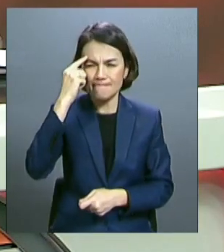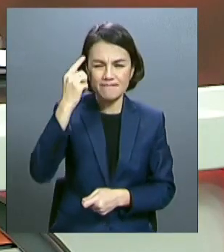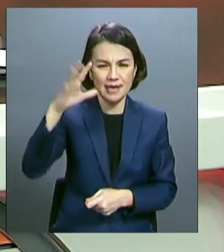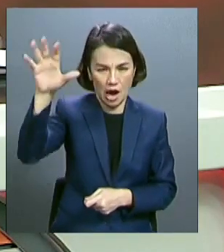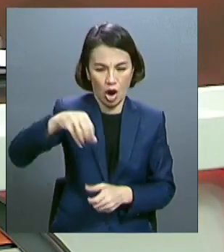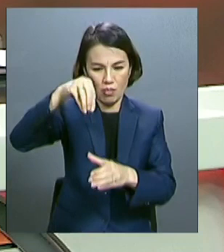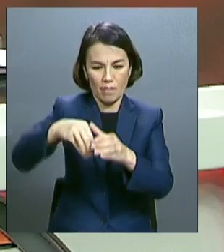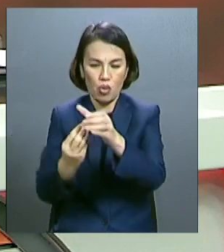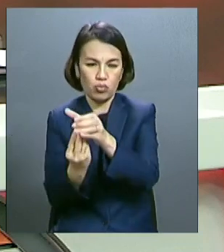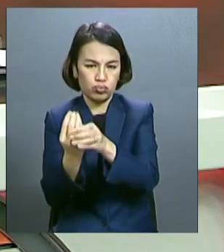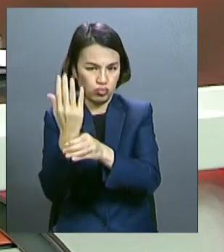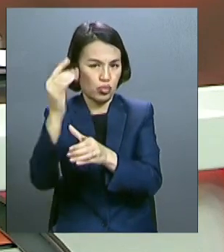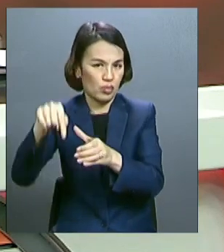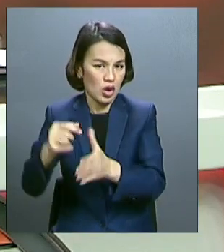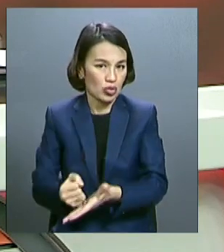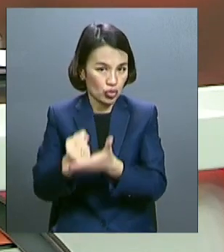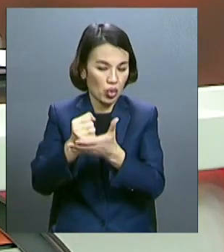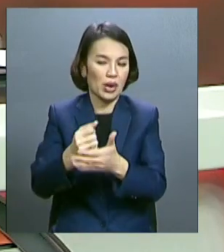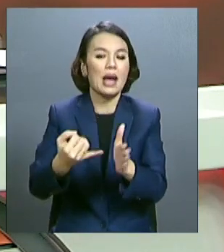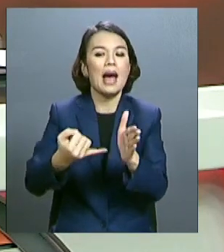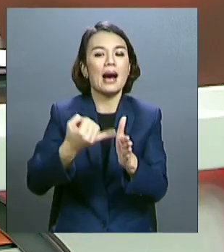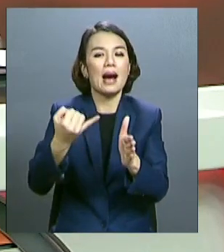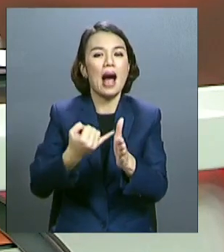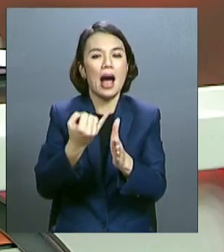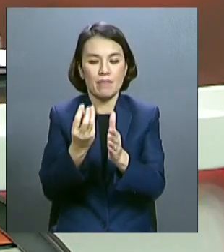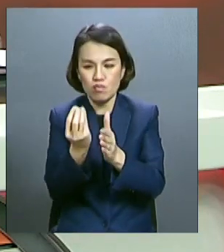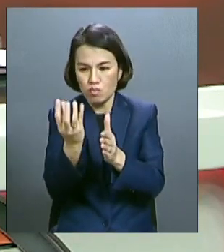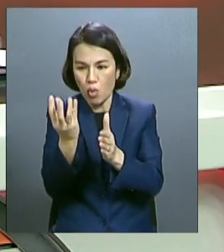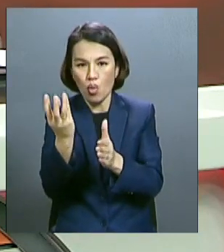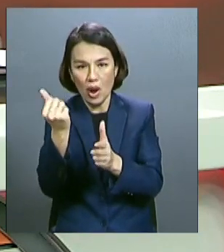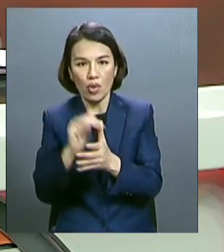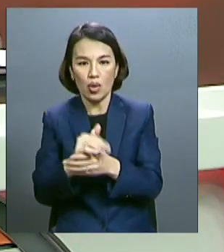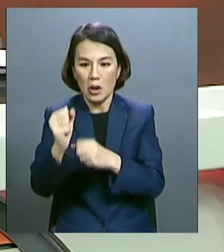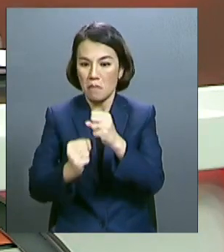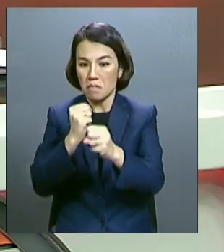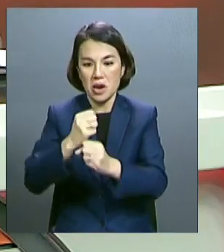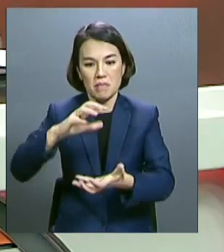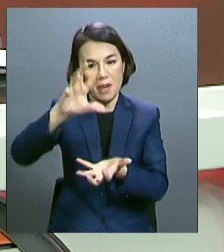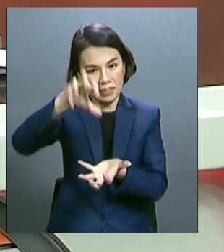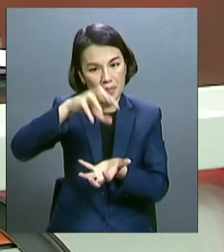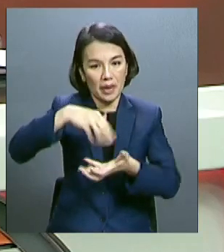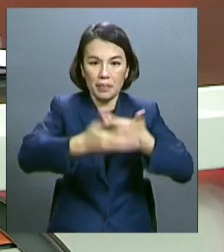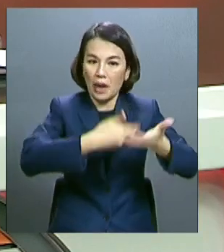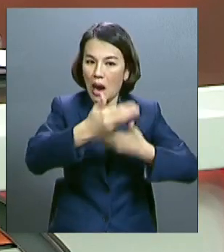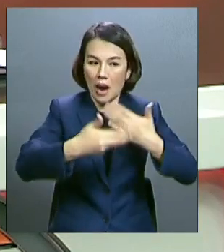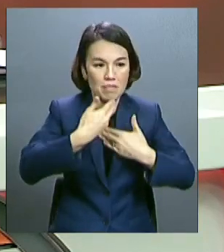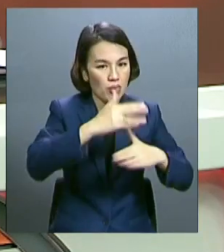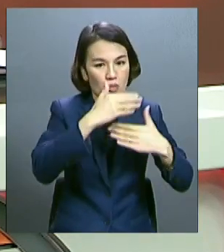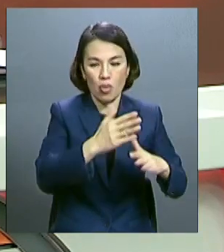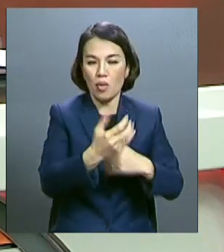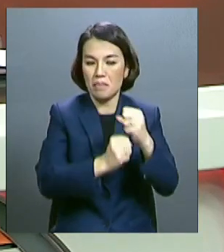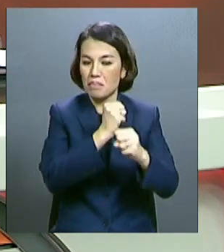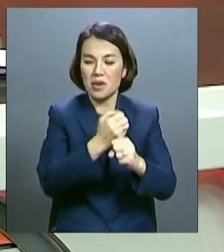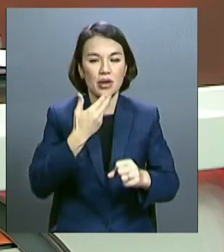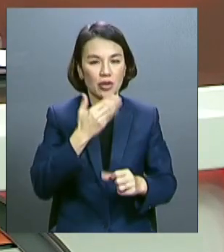พราะว่าเป็นสายพันธุ์ที่ปลูกง่ายให้ผลเร็วออกดอกทั้งปีราคาก็ดีด้วยที่สำคัญนะครับสามารถปลูกพืชอื่นแซม